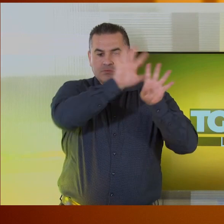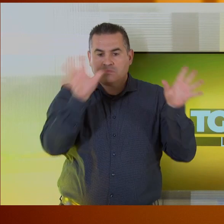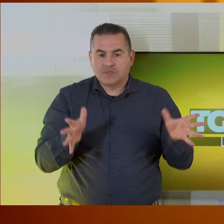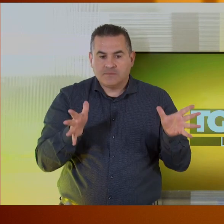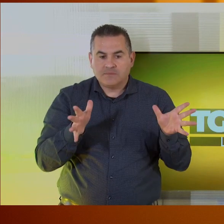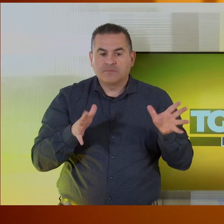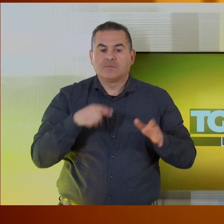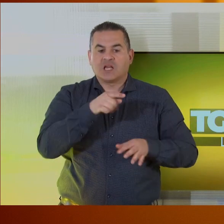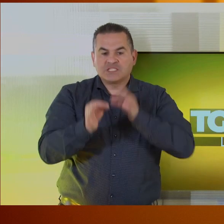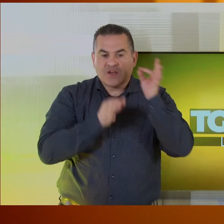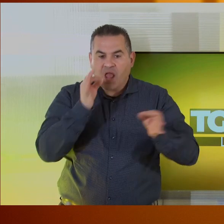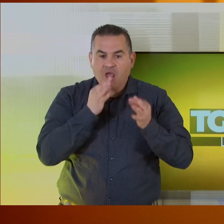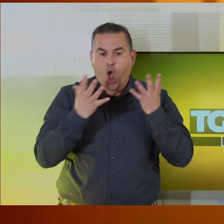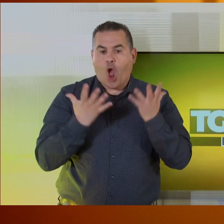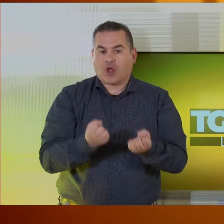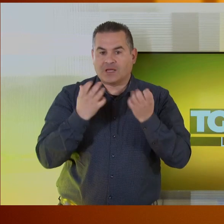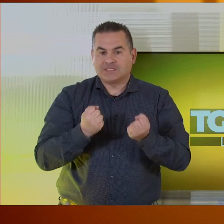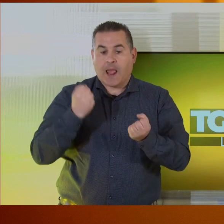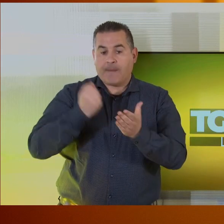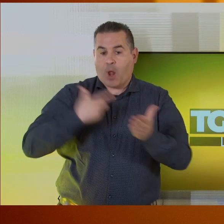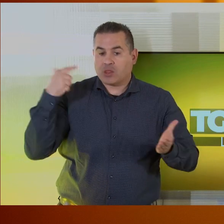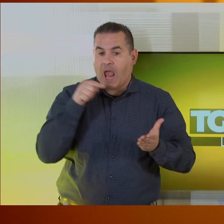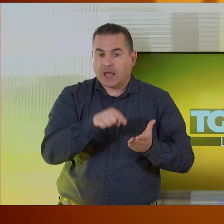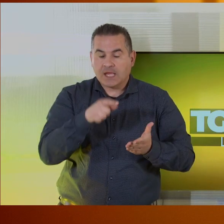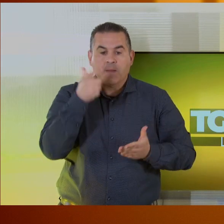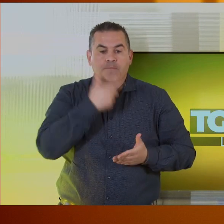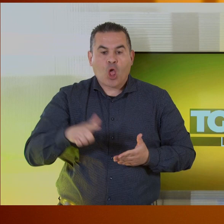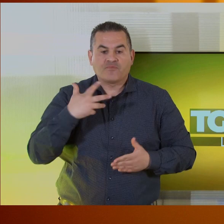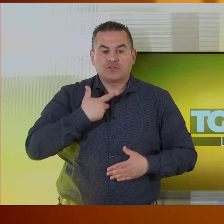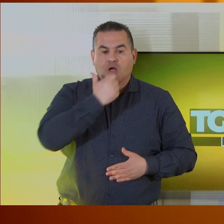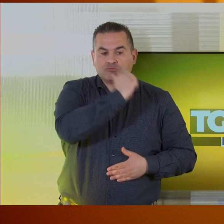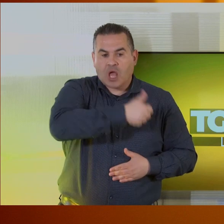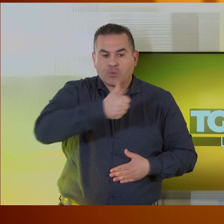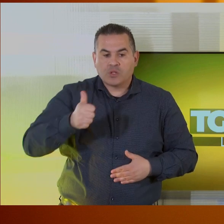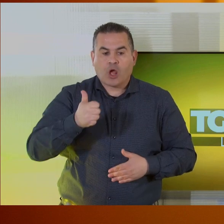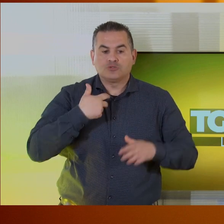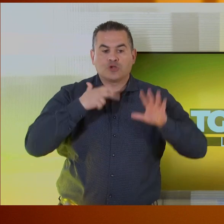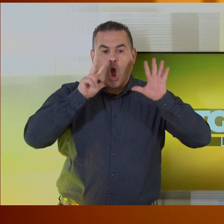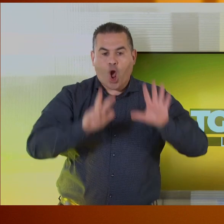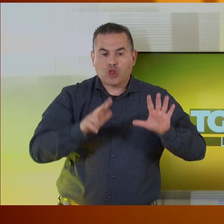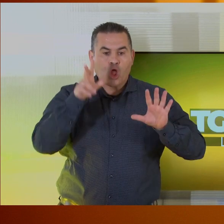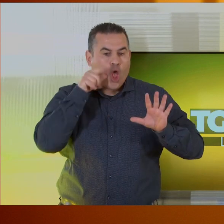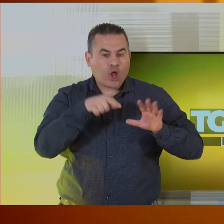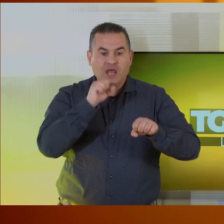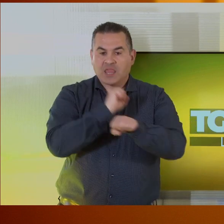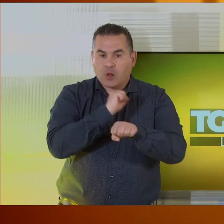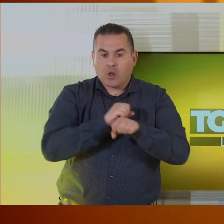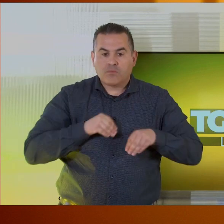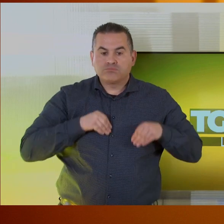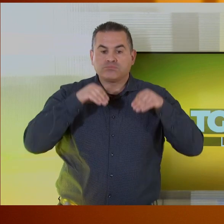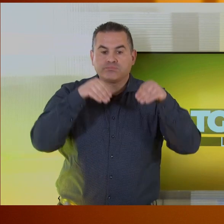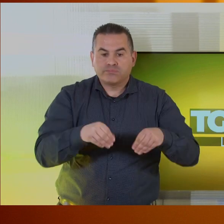street art, o meglio la street poetry, entra dunque in carcere grazie ai muralisti dell'Associazione Culturale Schizzo di San Gavino,